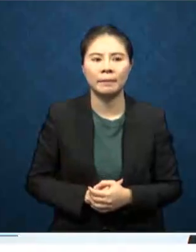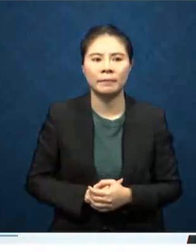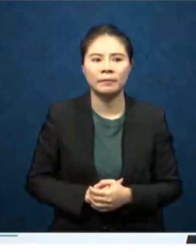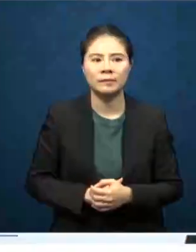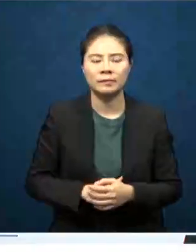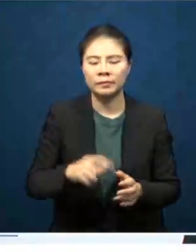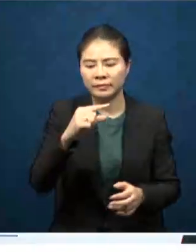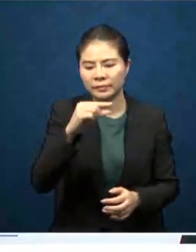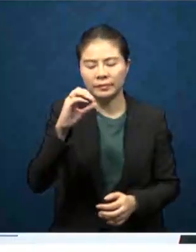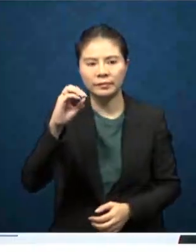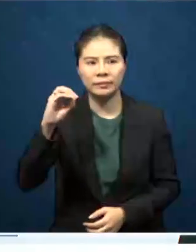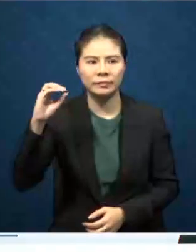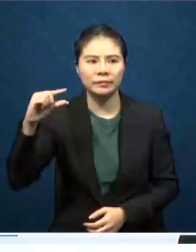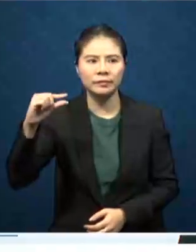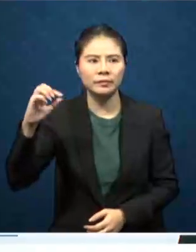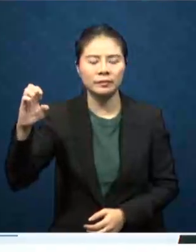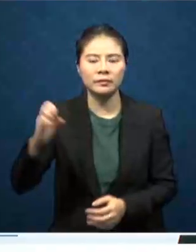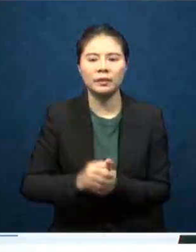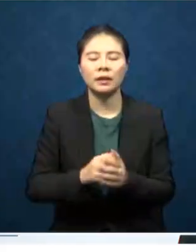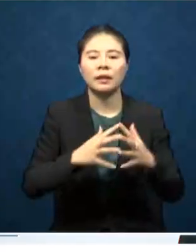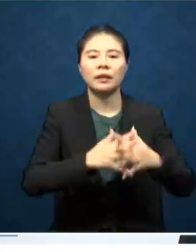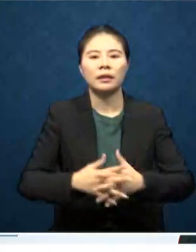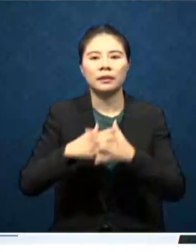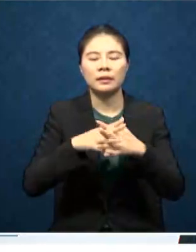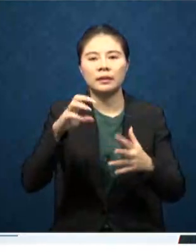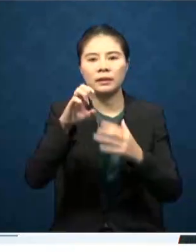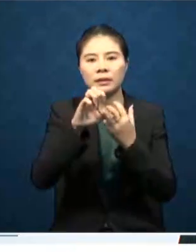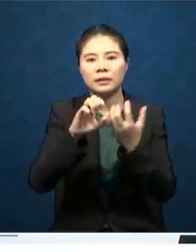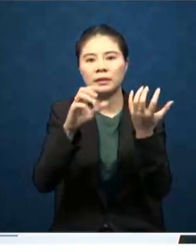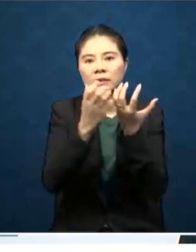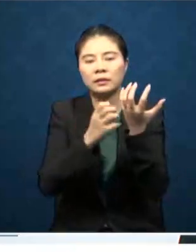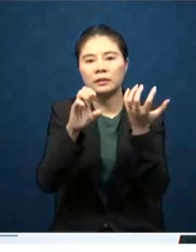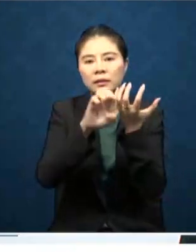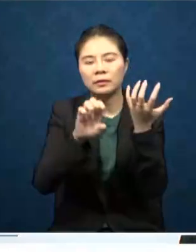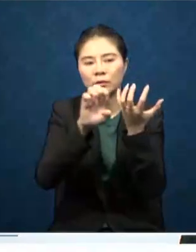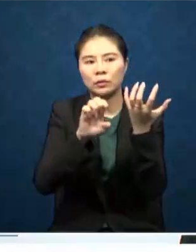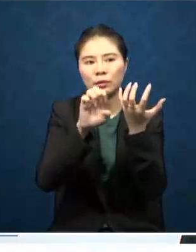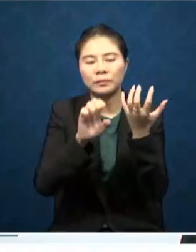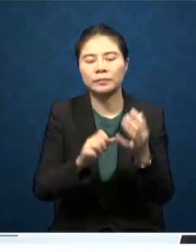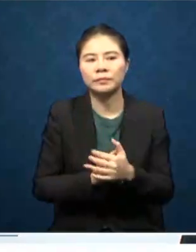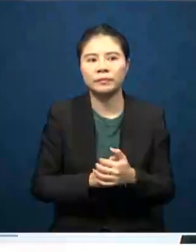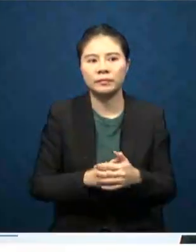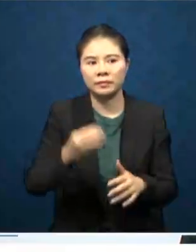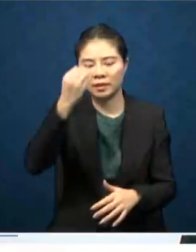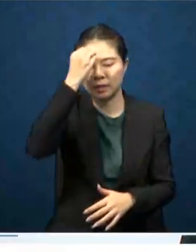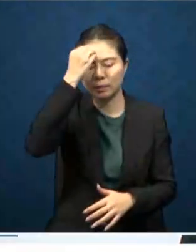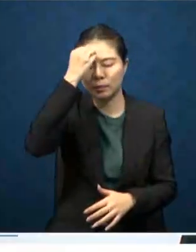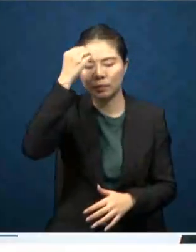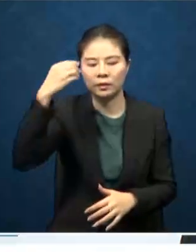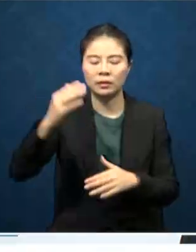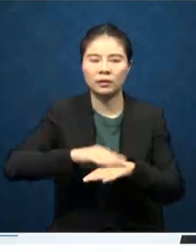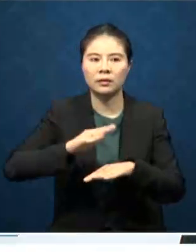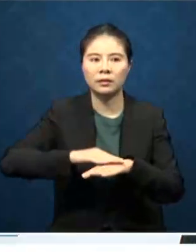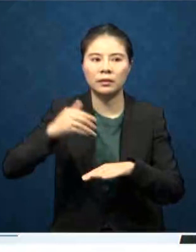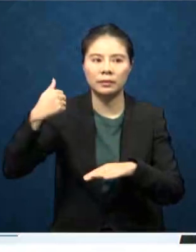Googleเนี่ยมีหมด EUอเมริกาฟิลิปปินส์เนี่เพื่อนบ้านเราก็มียิปุ่นมีแน่นอนนะเวลาสึนามิเนี่ยเขาจะ